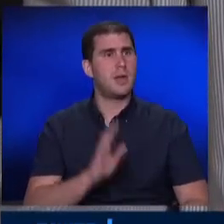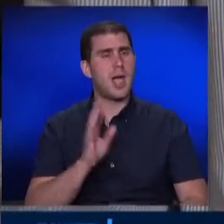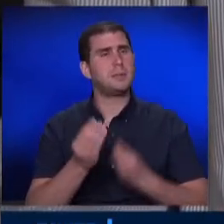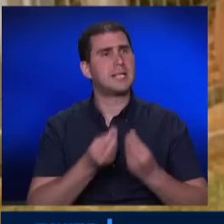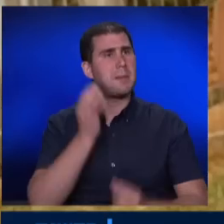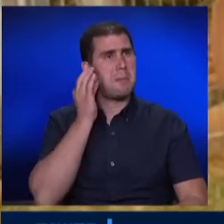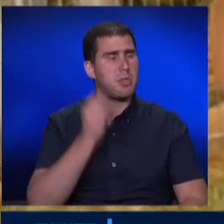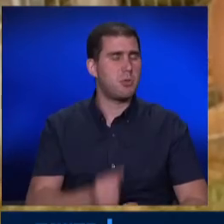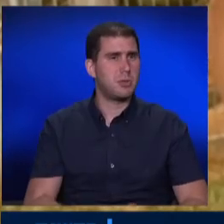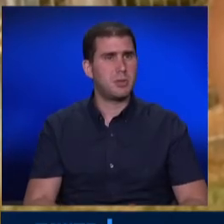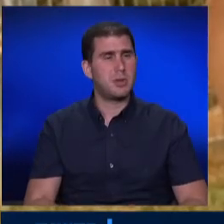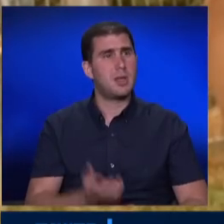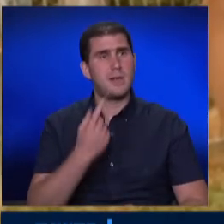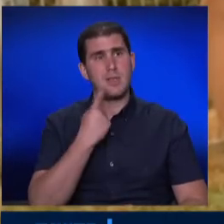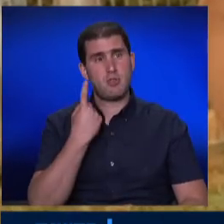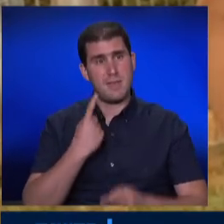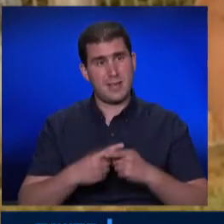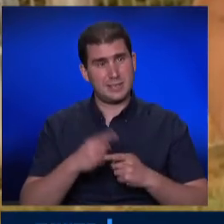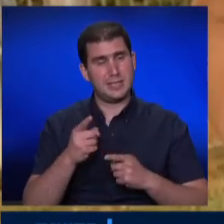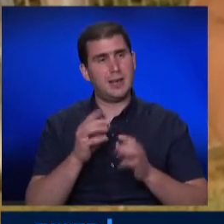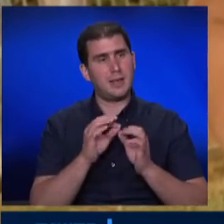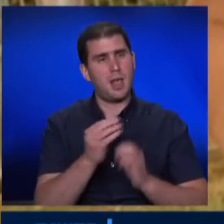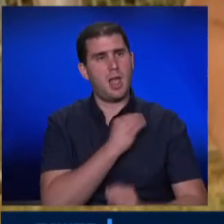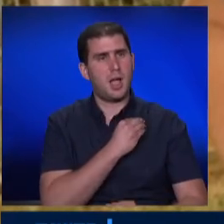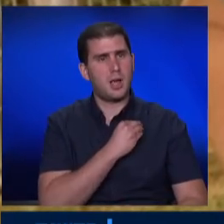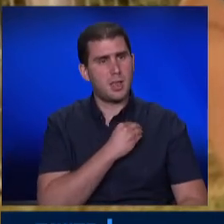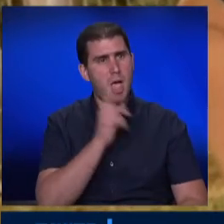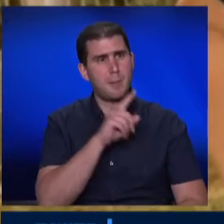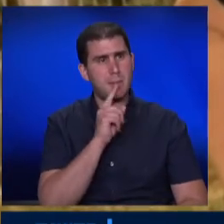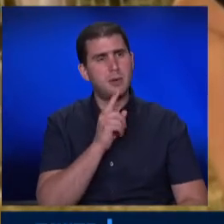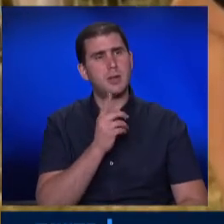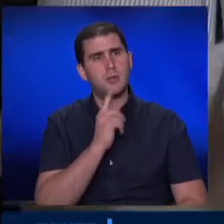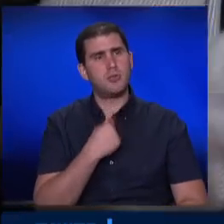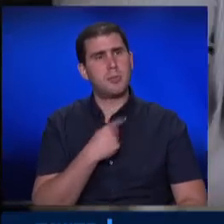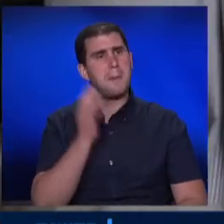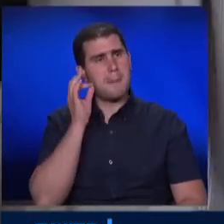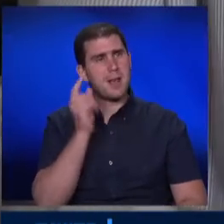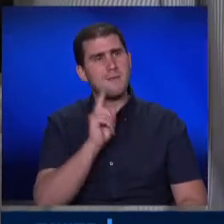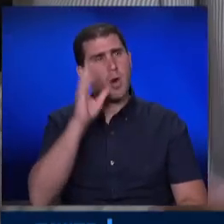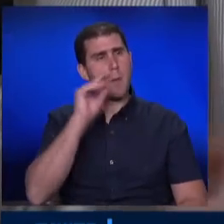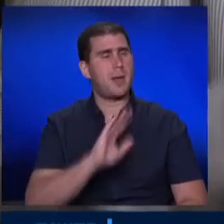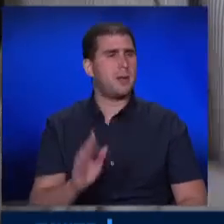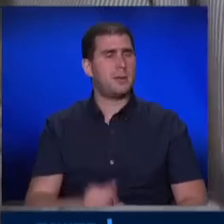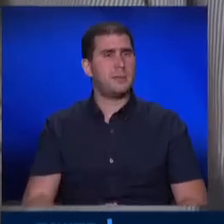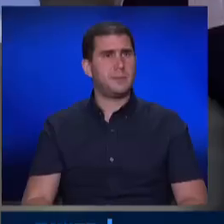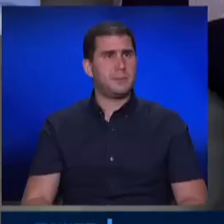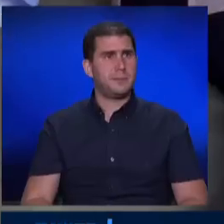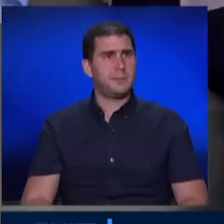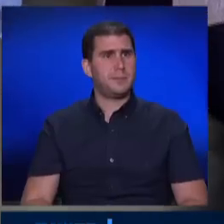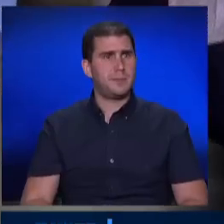משחקים של בנות. לפני שנה וחצי היא התחילה להגיד לנו, אבא, אמא, תקראו לי בבקשה בת ולא